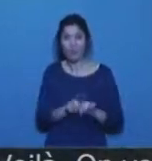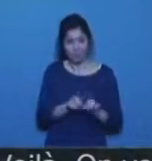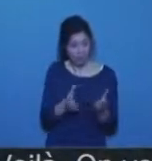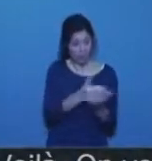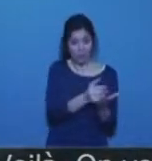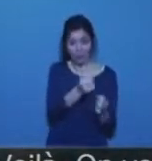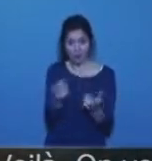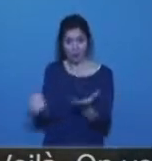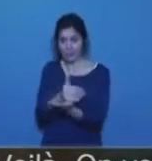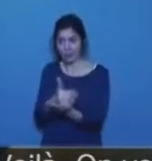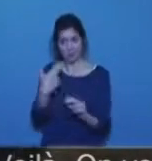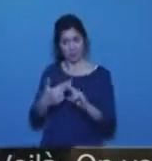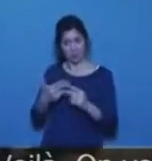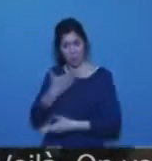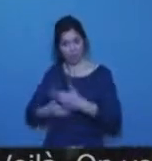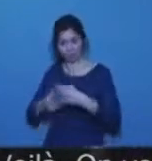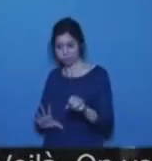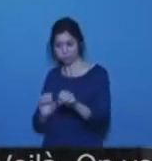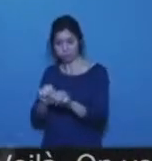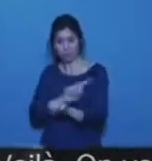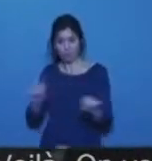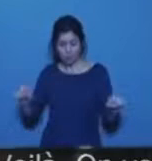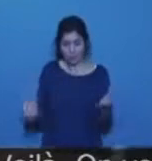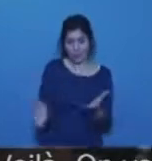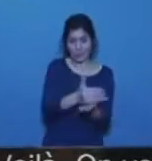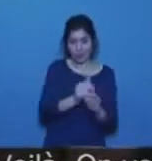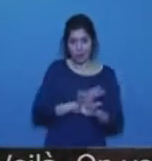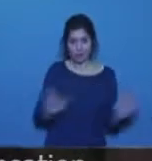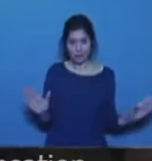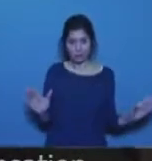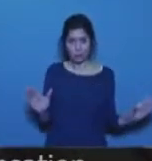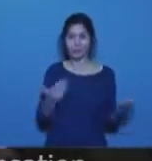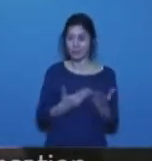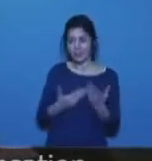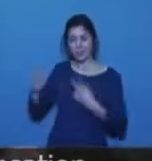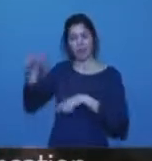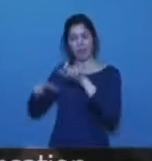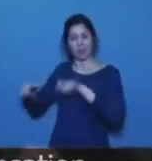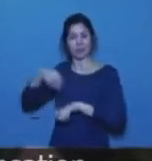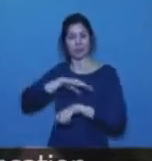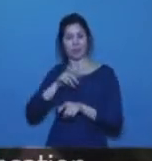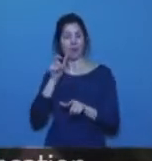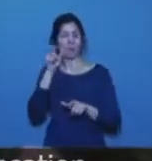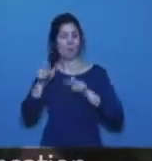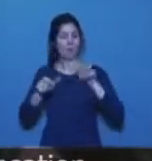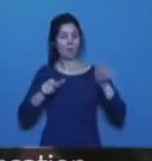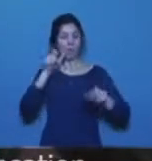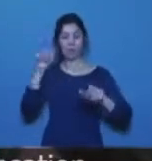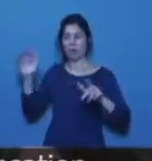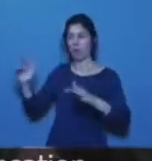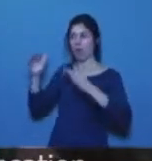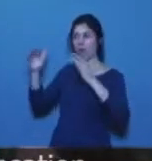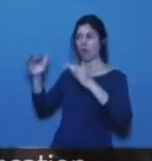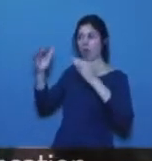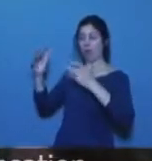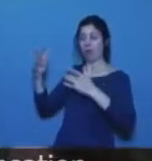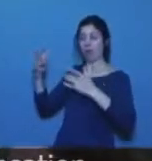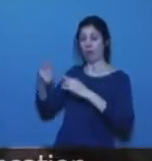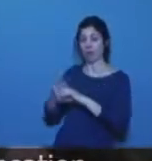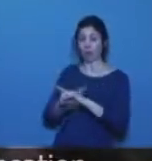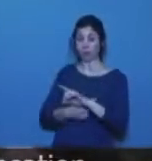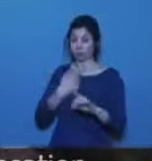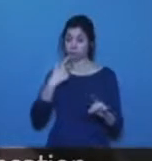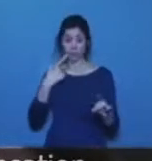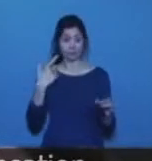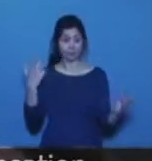une compensation. Ça s'appelle un salaire. Voilà ce que ces gens, à travers les mots, arrivent progressivement à faire avaler aux